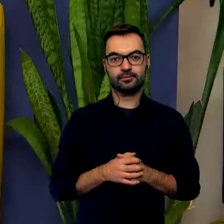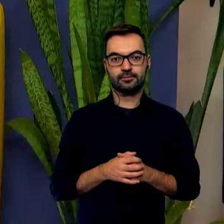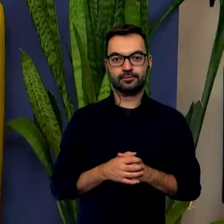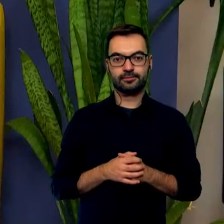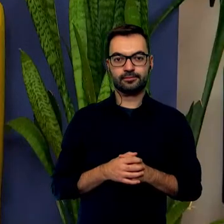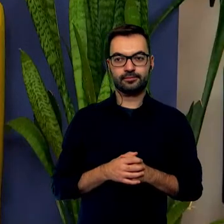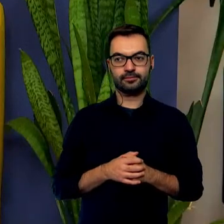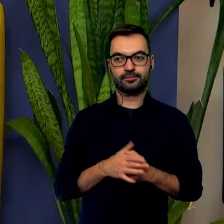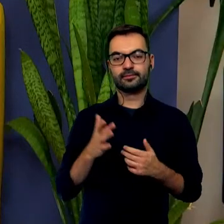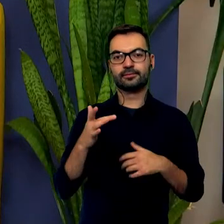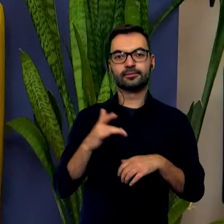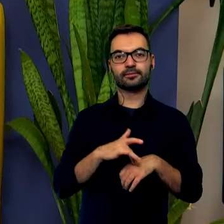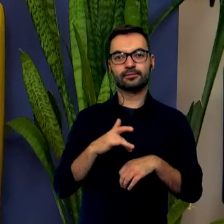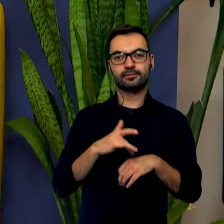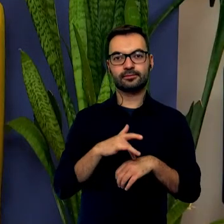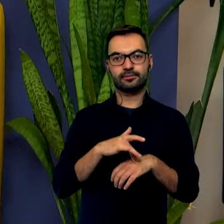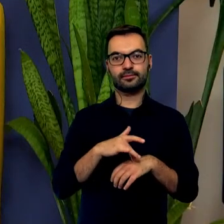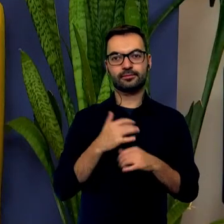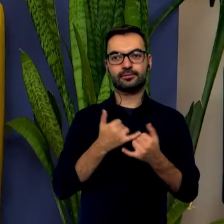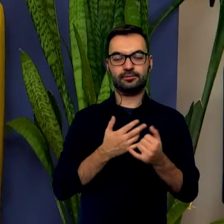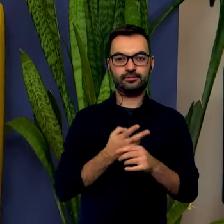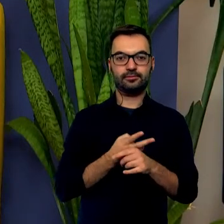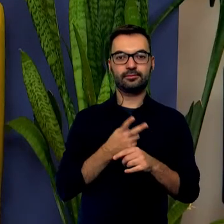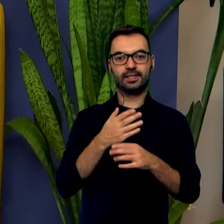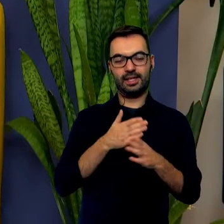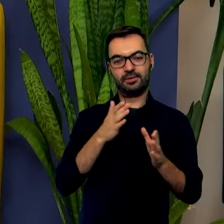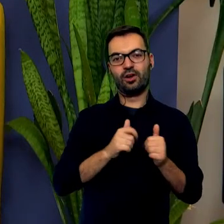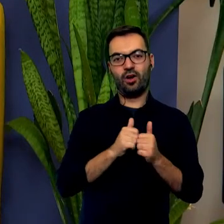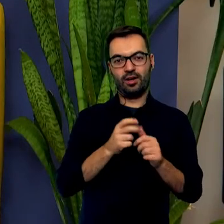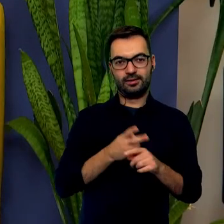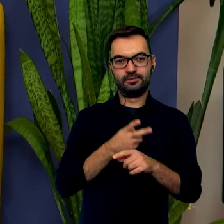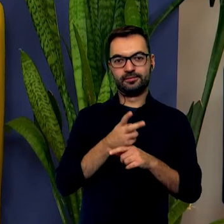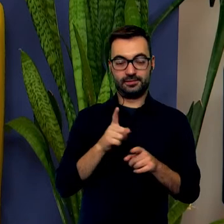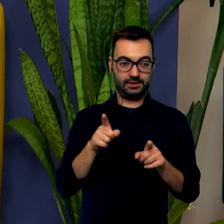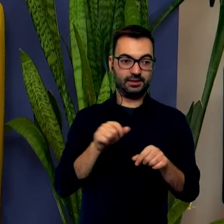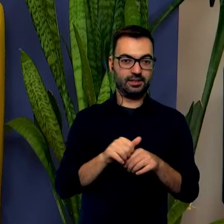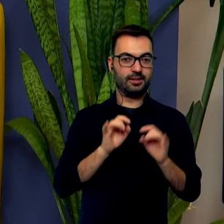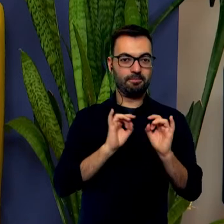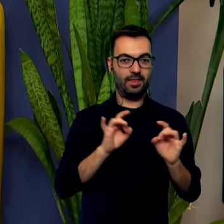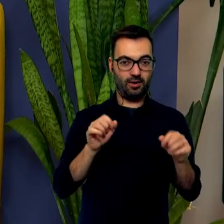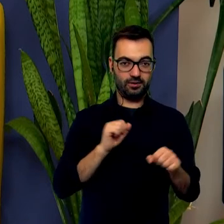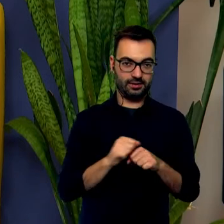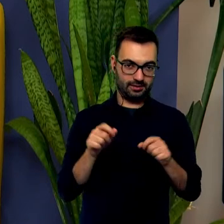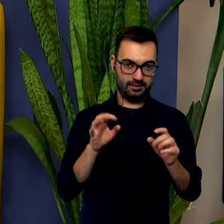tej ceny, którą się płaci też za wchodzenie w kolejne role, bo też jesteś pedagogiem.